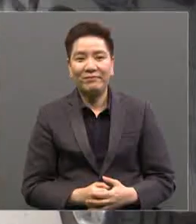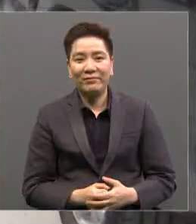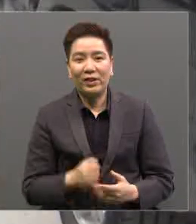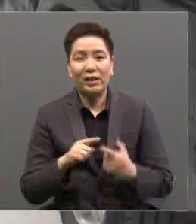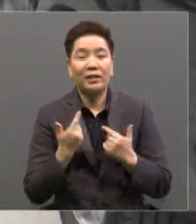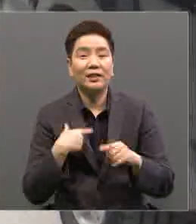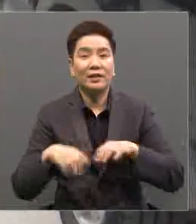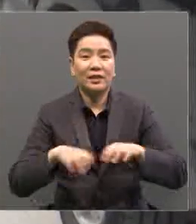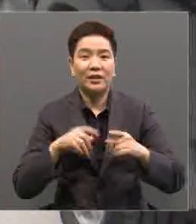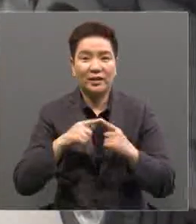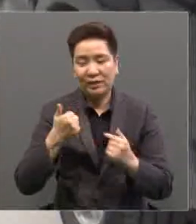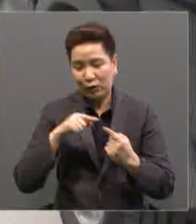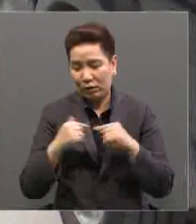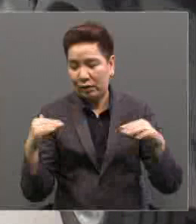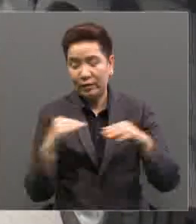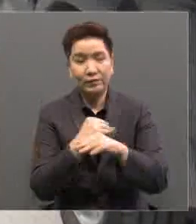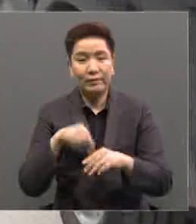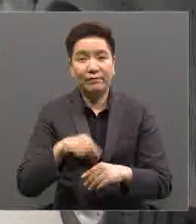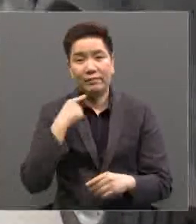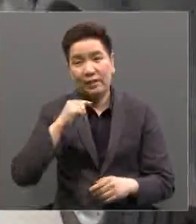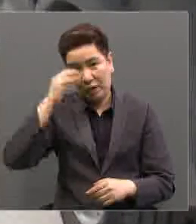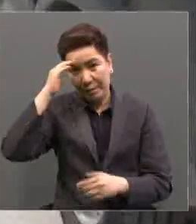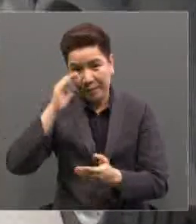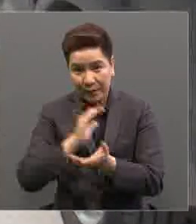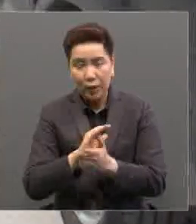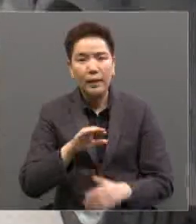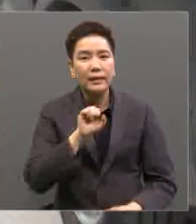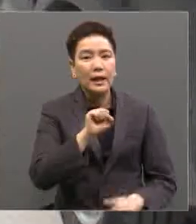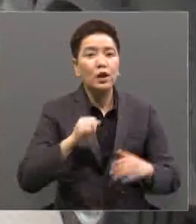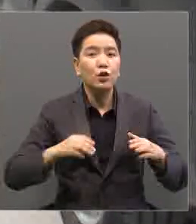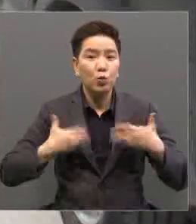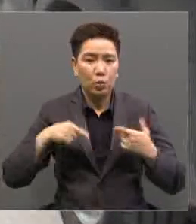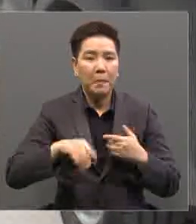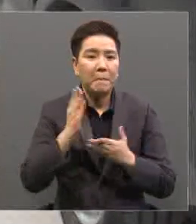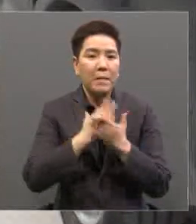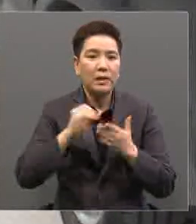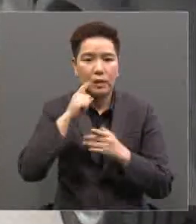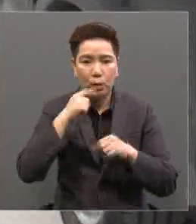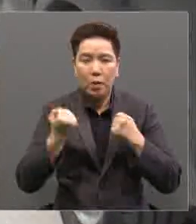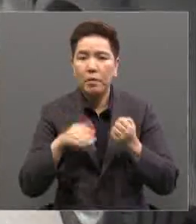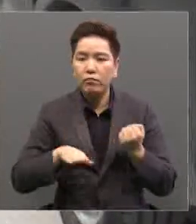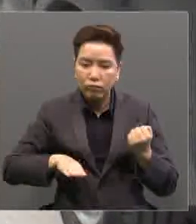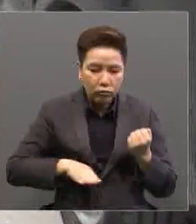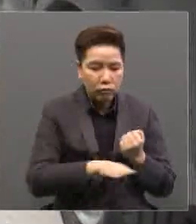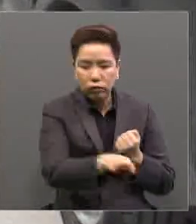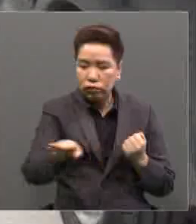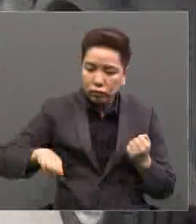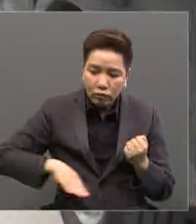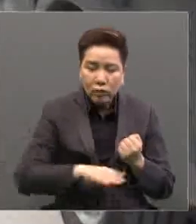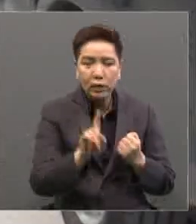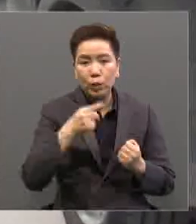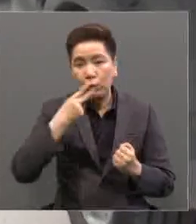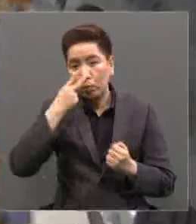วนเรื่องการบริหารจัดการการจราจรนะครับทางสถานีตำรวจภูธรเมืองแสนสุขนะครับมีการบริหารจัดการรถแบบเดินรถทางเดียวส่วนที่